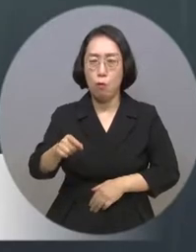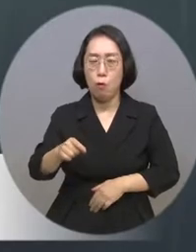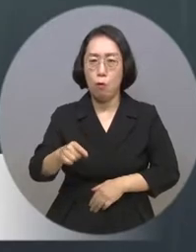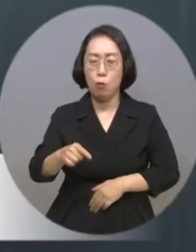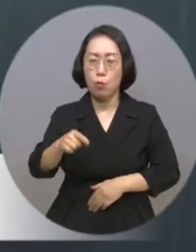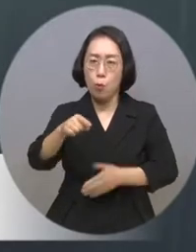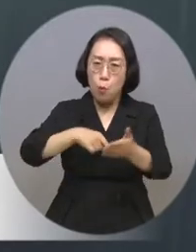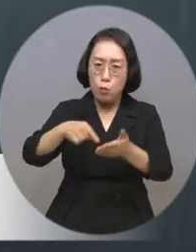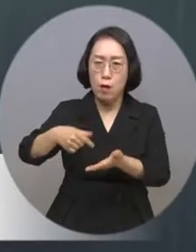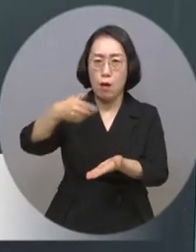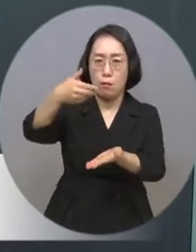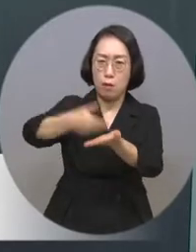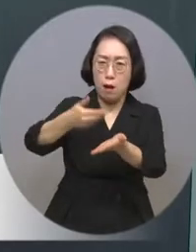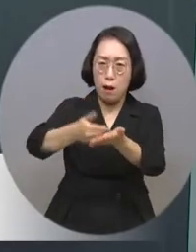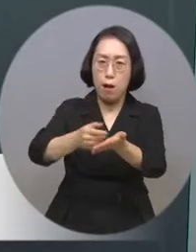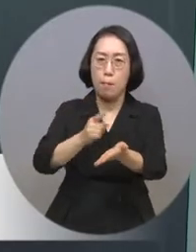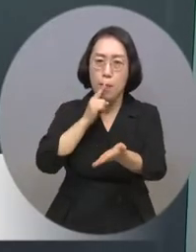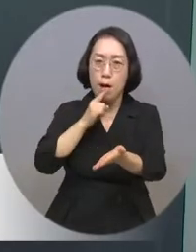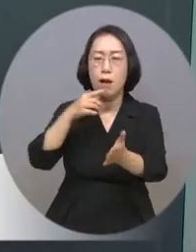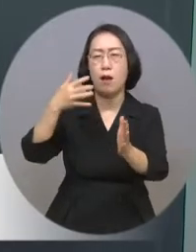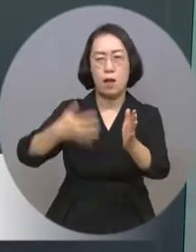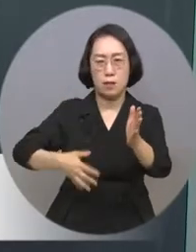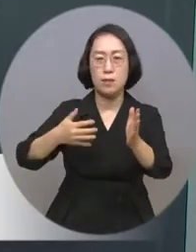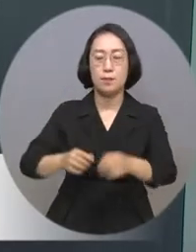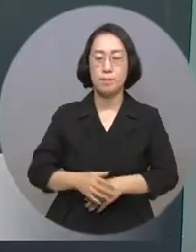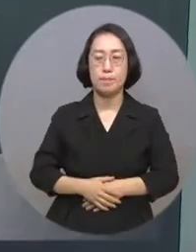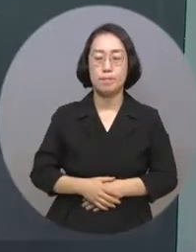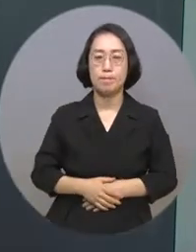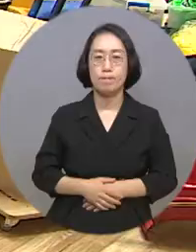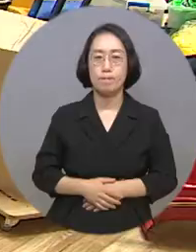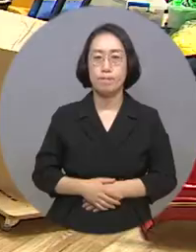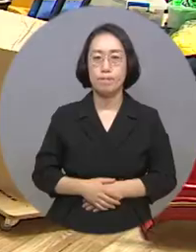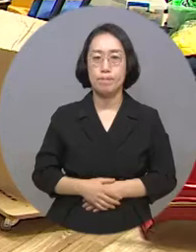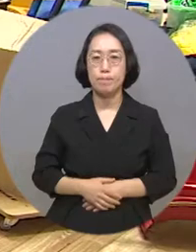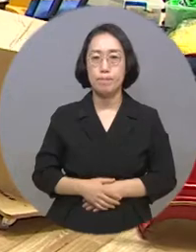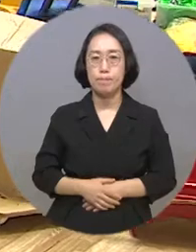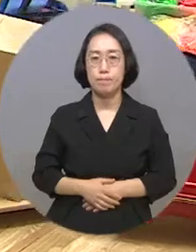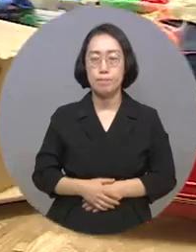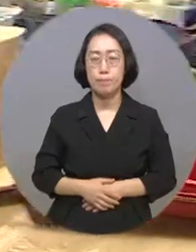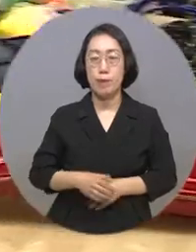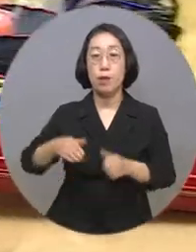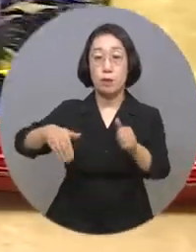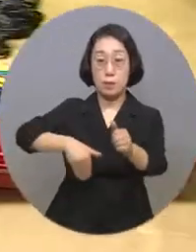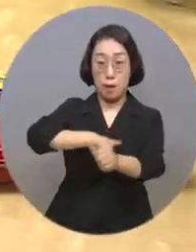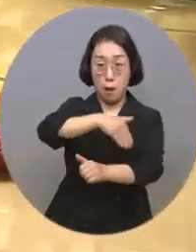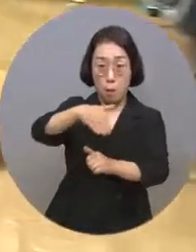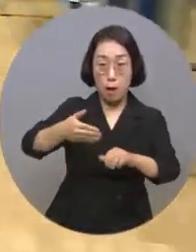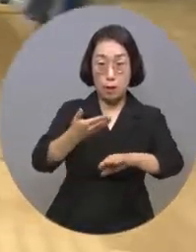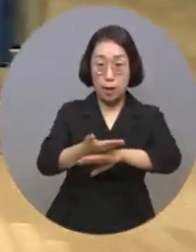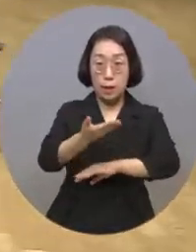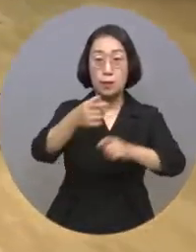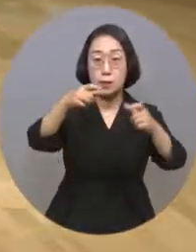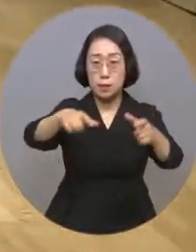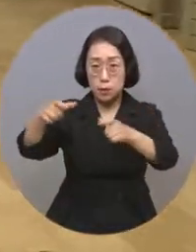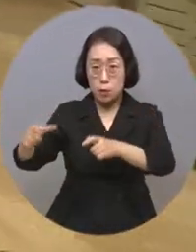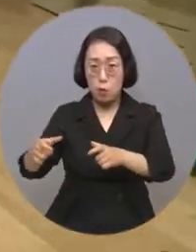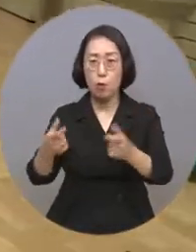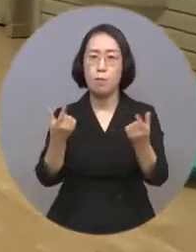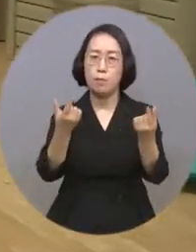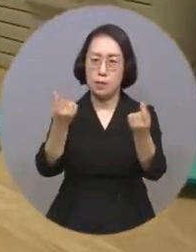저희한테 보상을 요구할지 아직까지 뭐 얘기는 하지 않고 있습니다. 이러한 상황은 다른 지역에서도